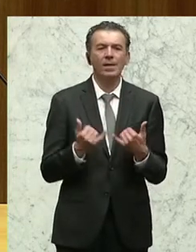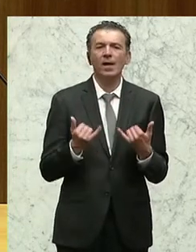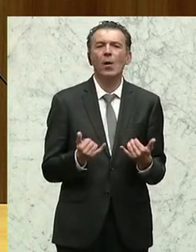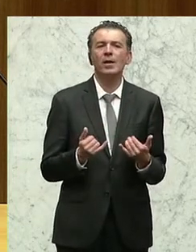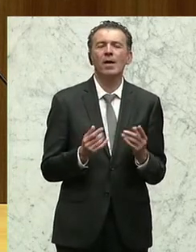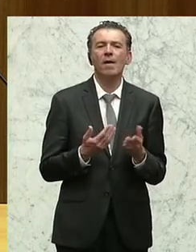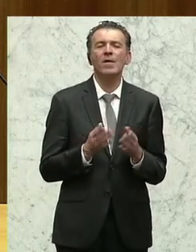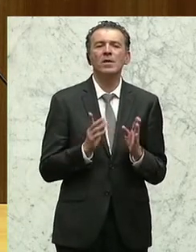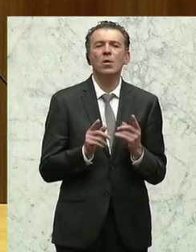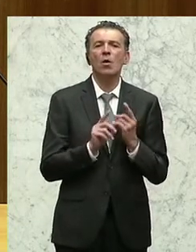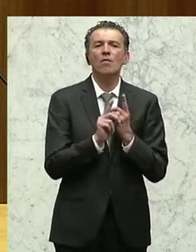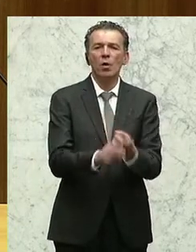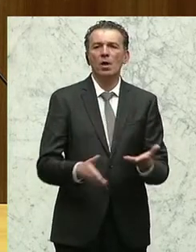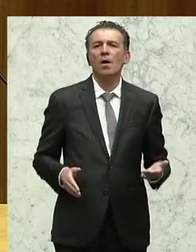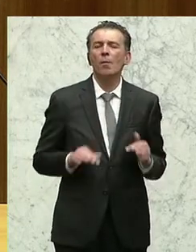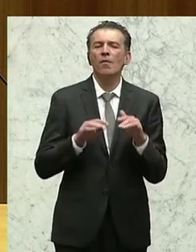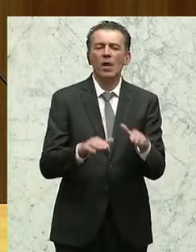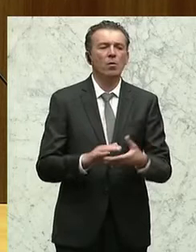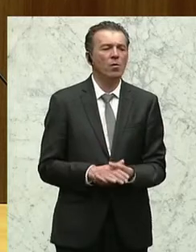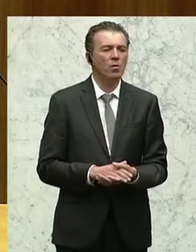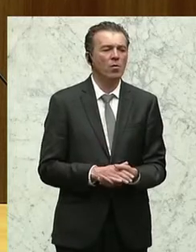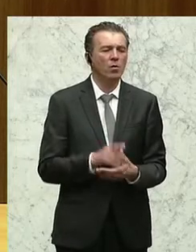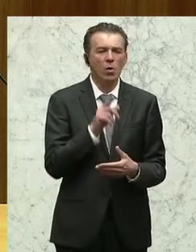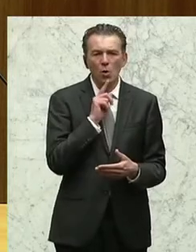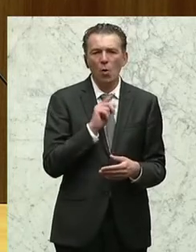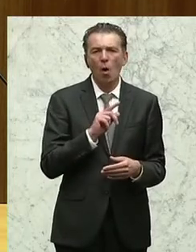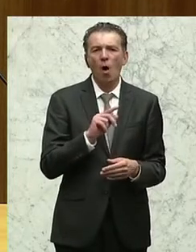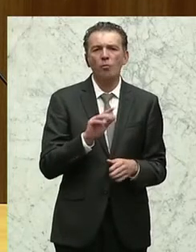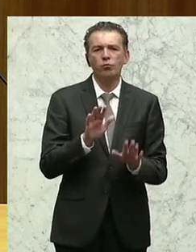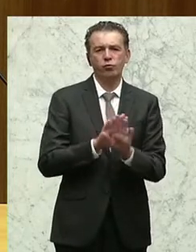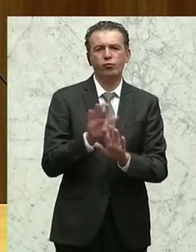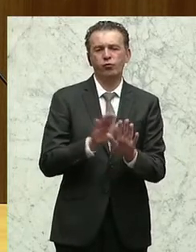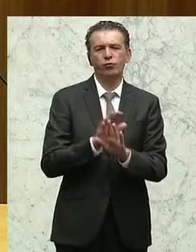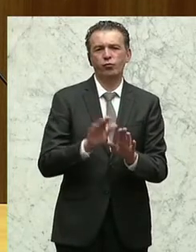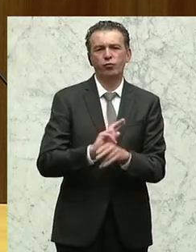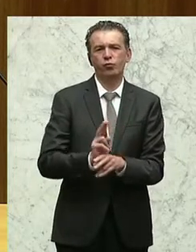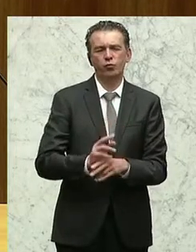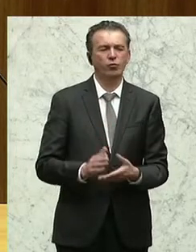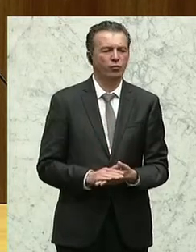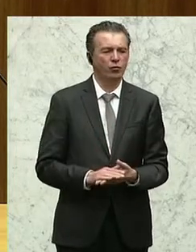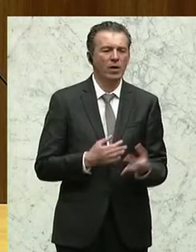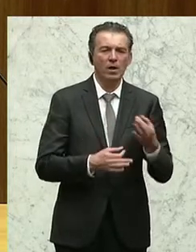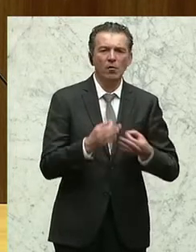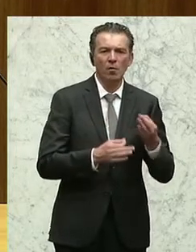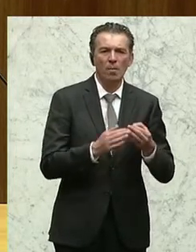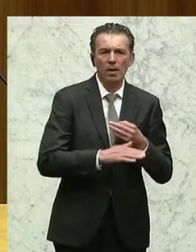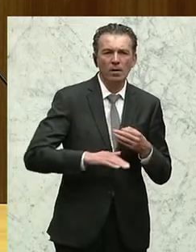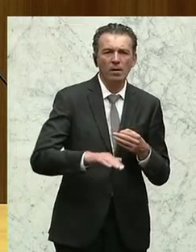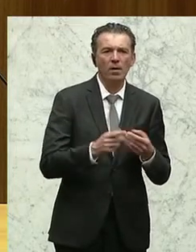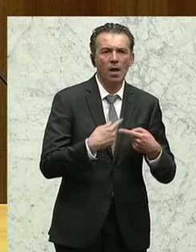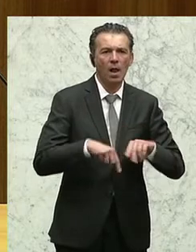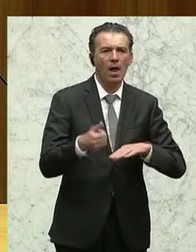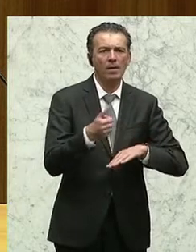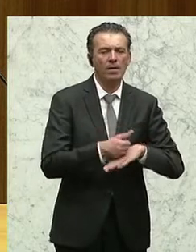heute bewirken soll. Dieser Antrag ist ja nur ein Scheingefecht. Ich habe eine Information aus dem Umfeld des Herrn